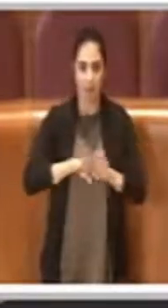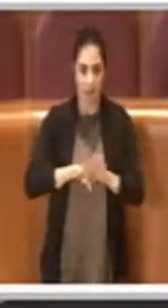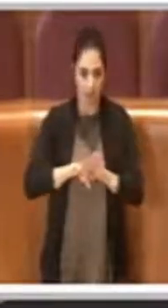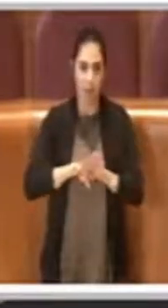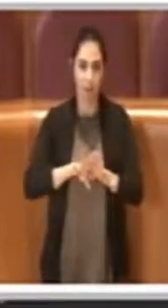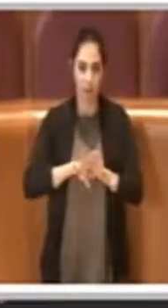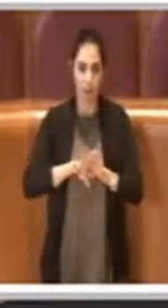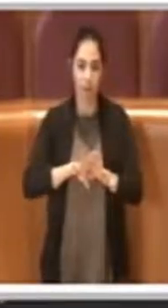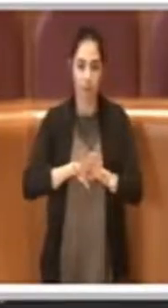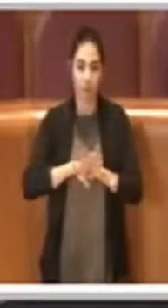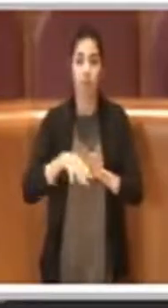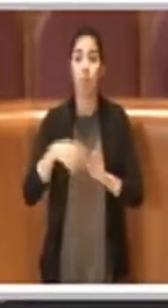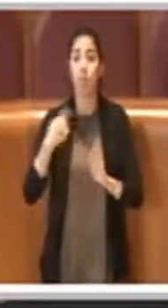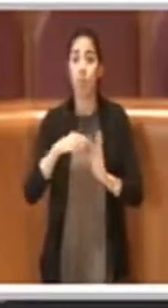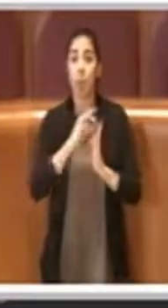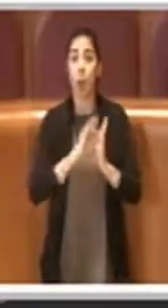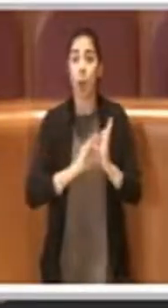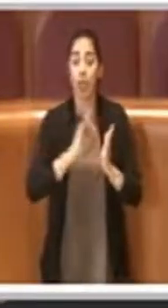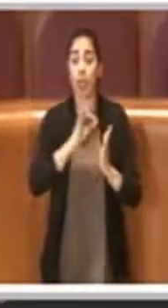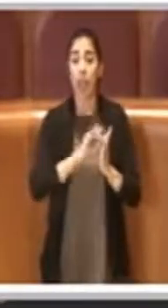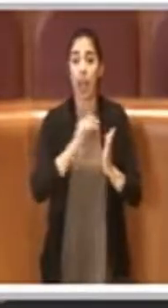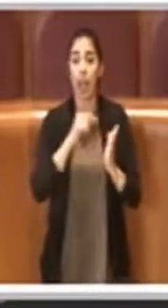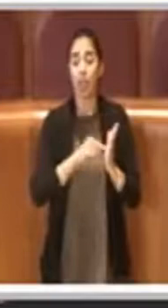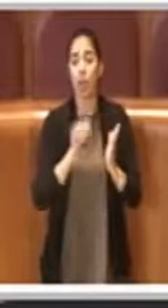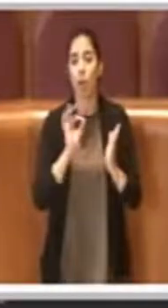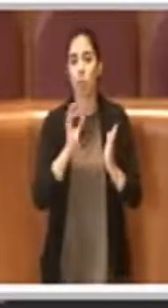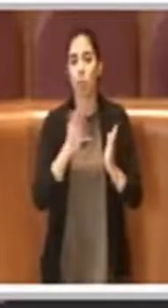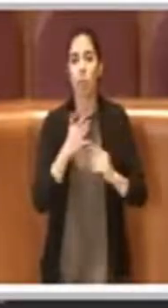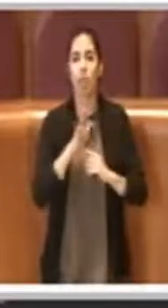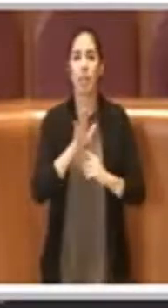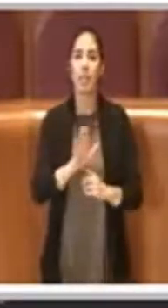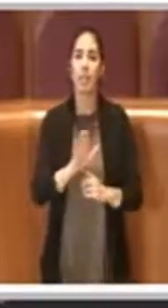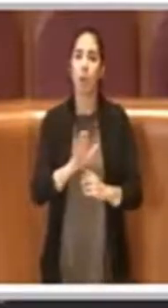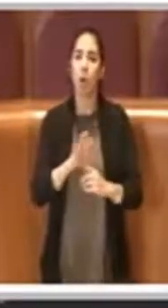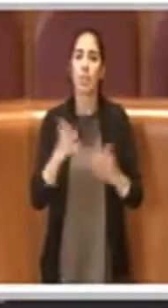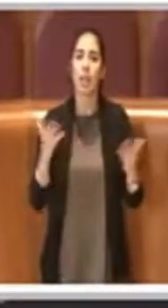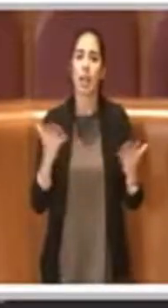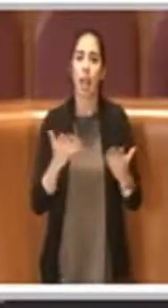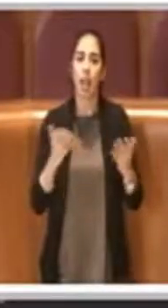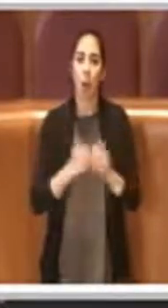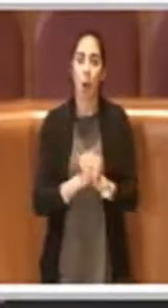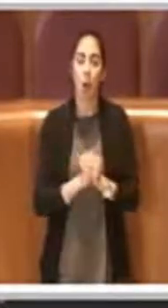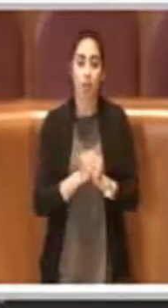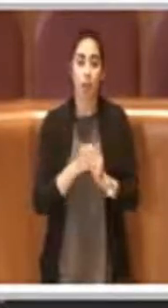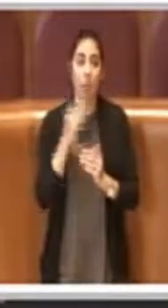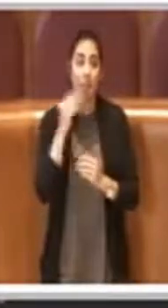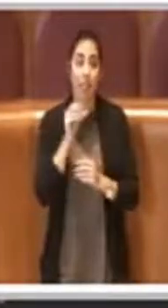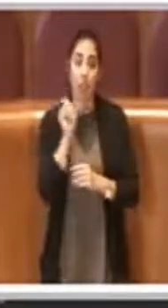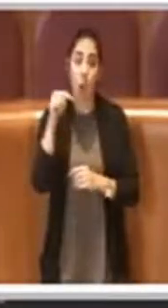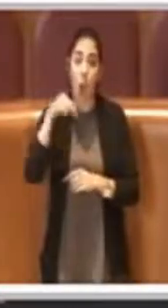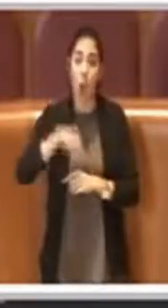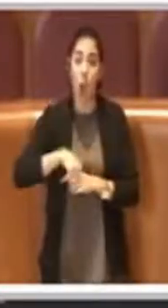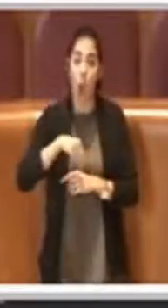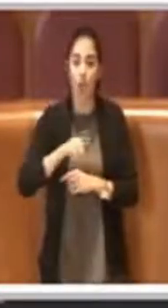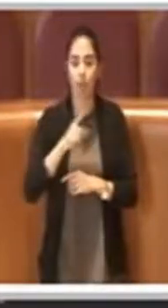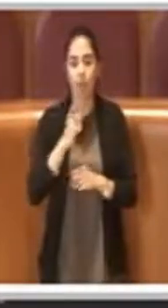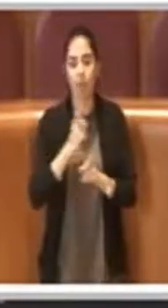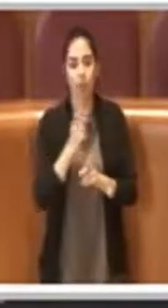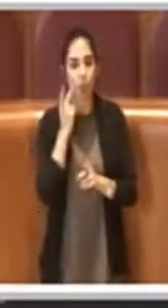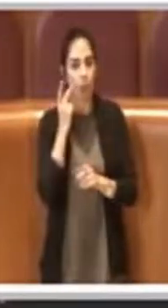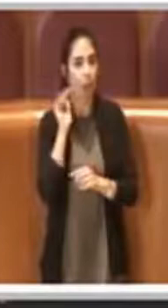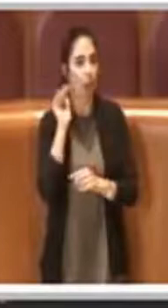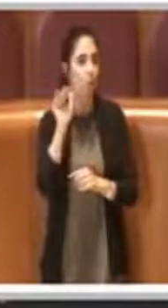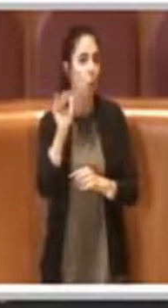presentato, del fatto che non si può pensare solo al presente quando si amministra, ma che bisogna sempre avere lo sguardo